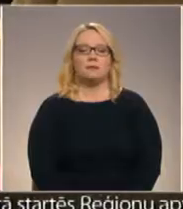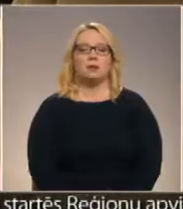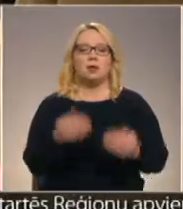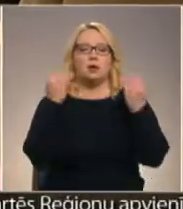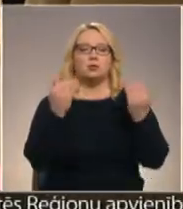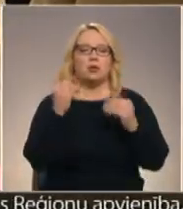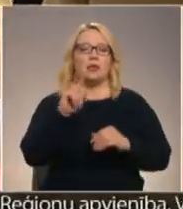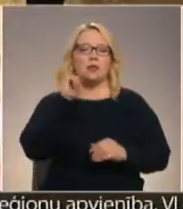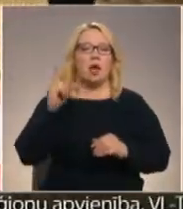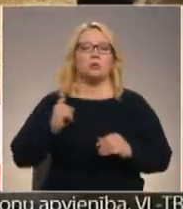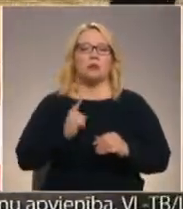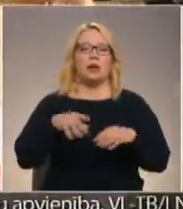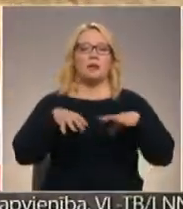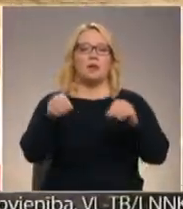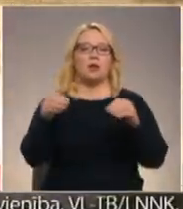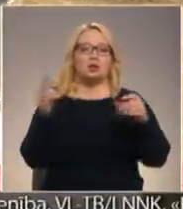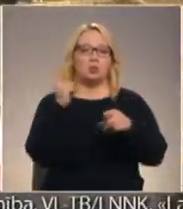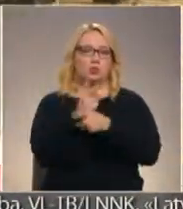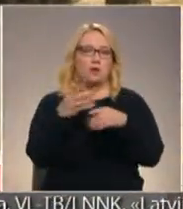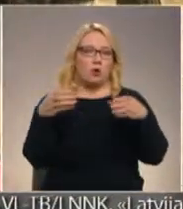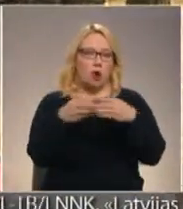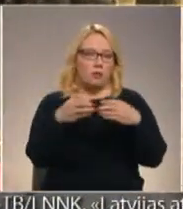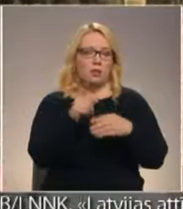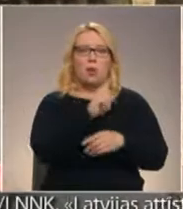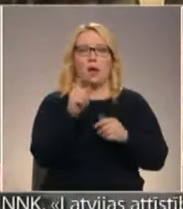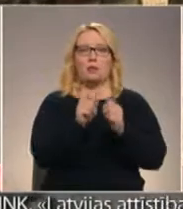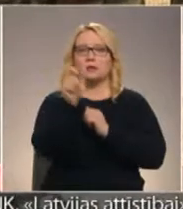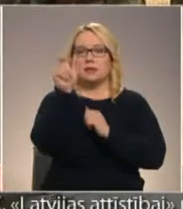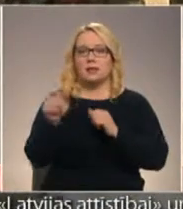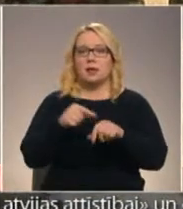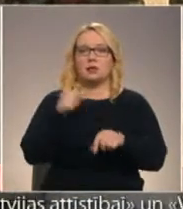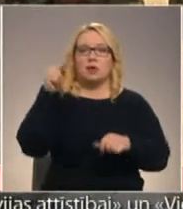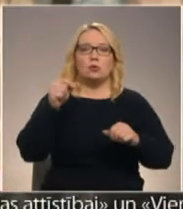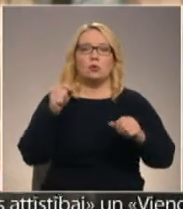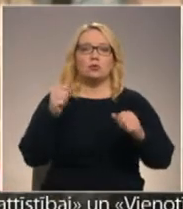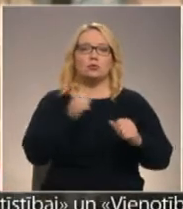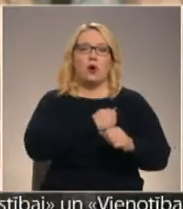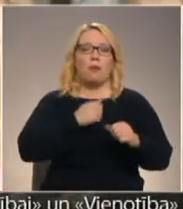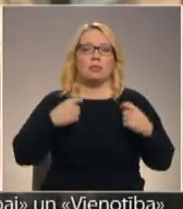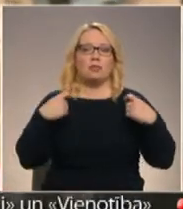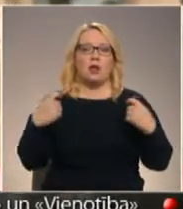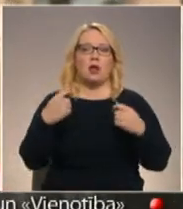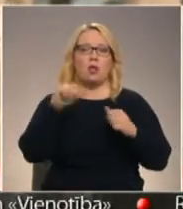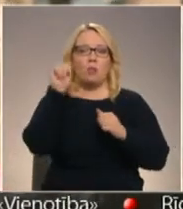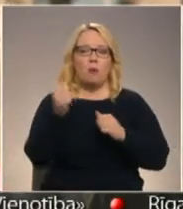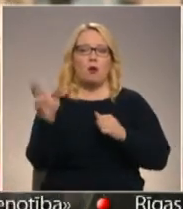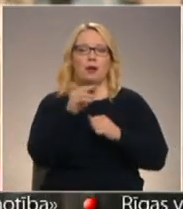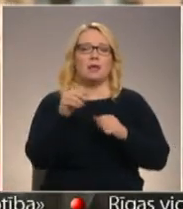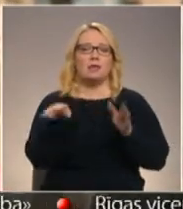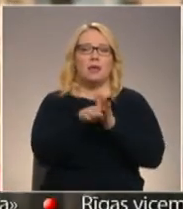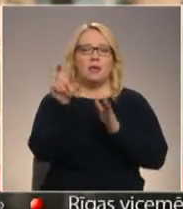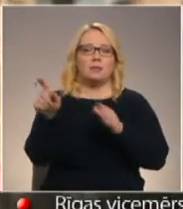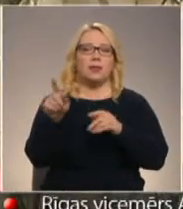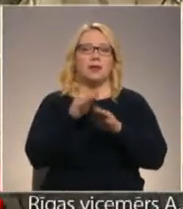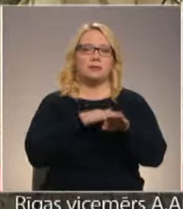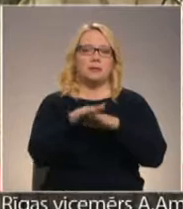Šodien jaunsargi veic uzdevumu komandā. Katrs kandidāts iejūtas komandieru lomā un instruēja pārējos grupas dalībniekus uzdevumu izpildē. Tikmēr